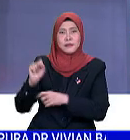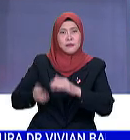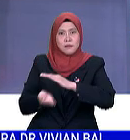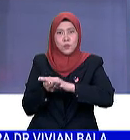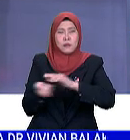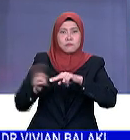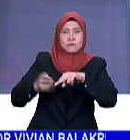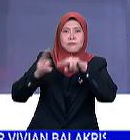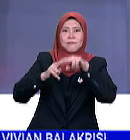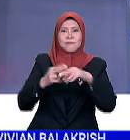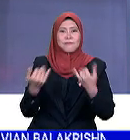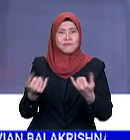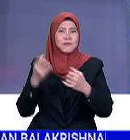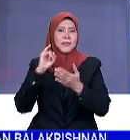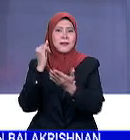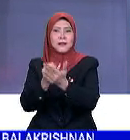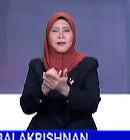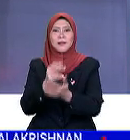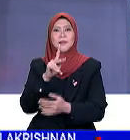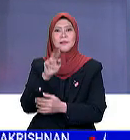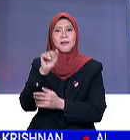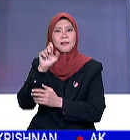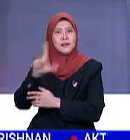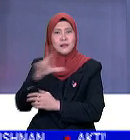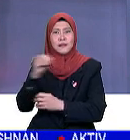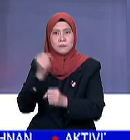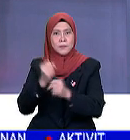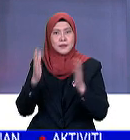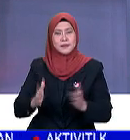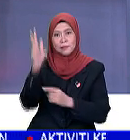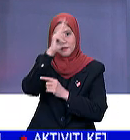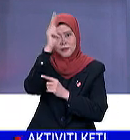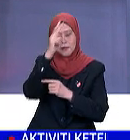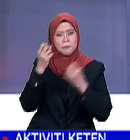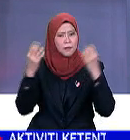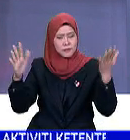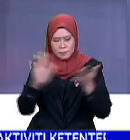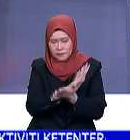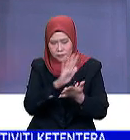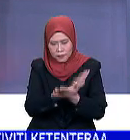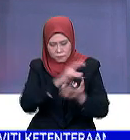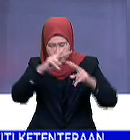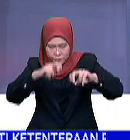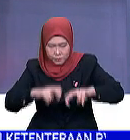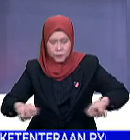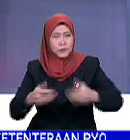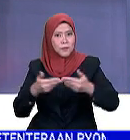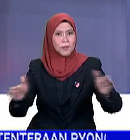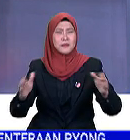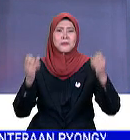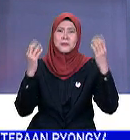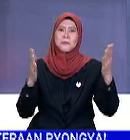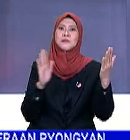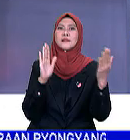besar membabitkan sindiket jenayah dan kartel serta penjawat awam malah banyak kertas siasatan dibuka meskipun negara berdepan